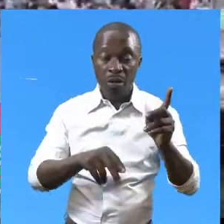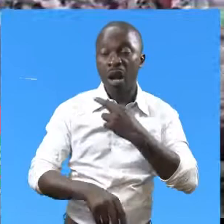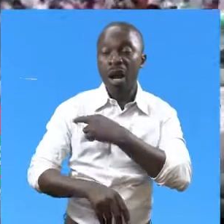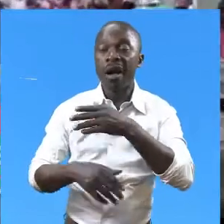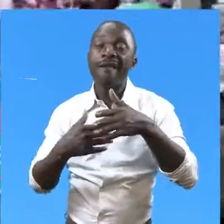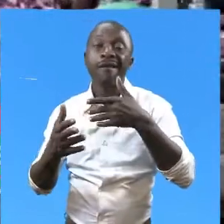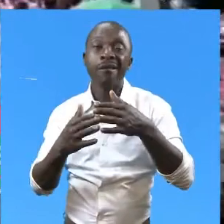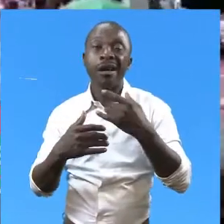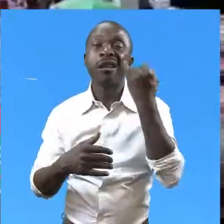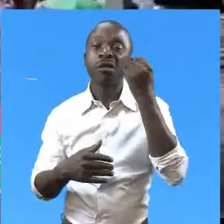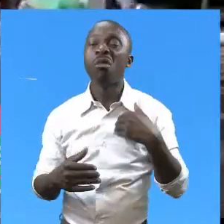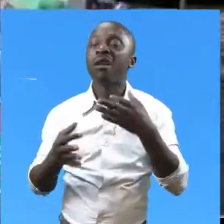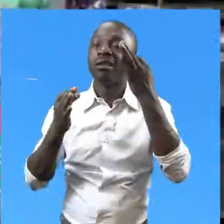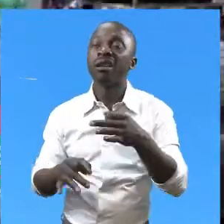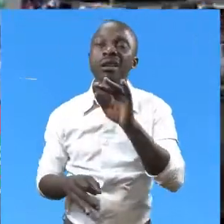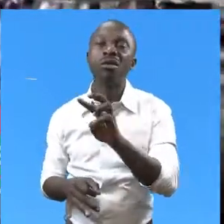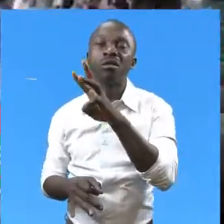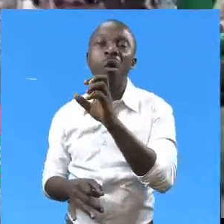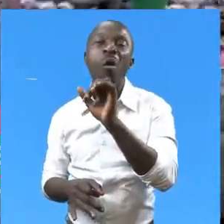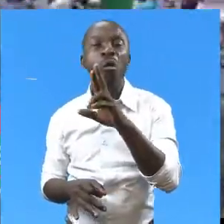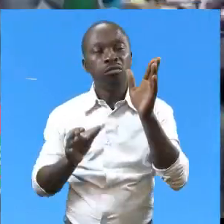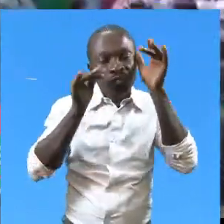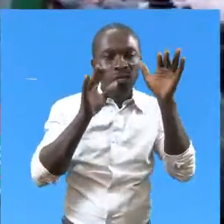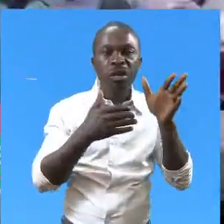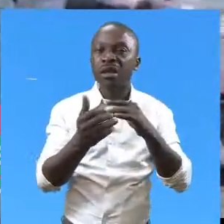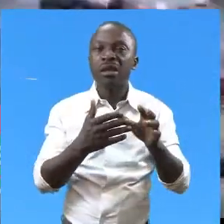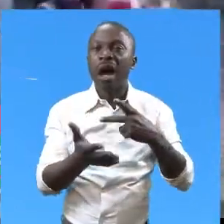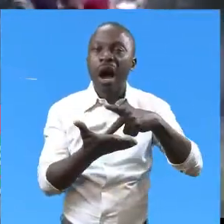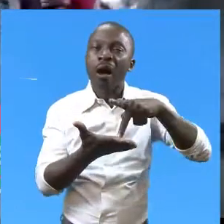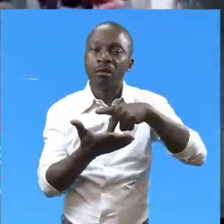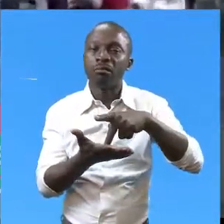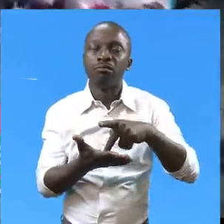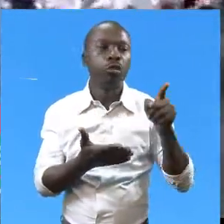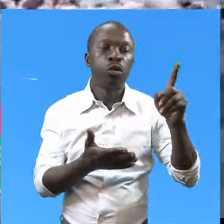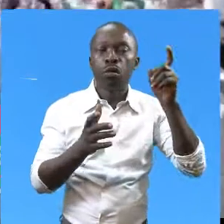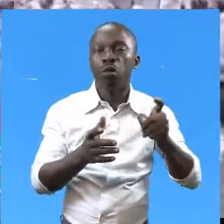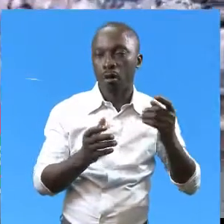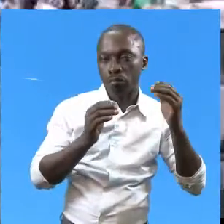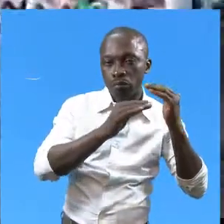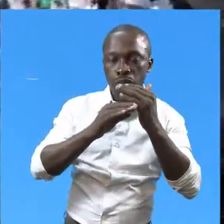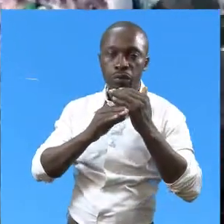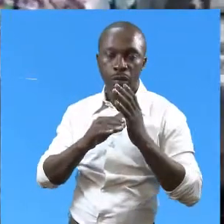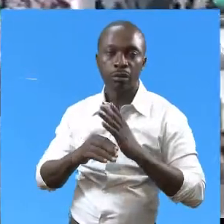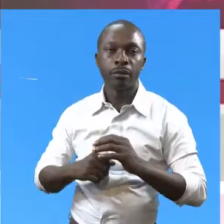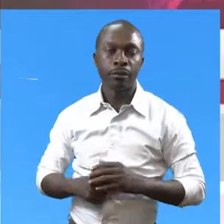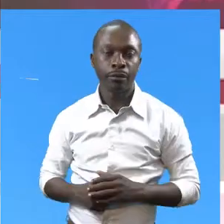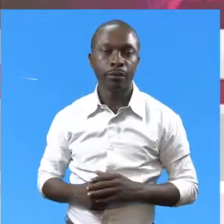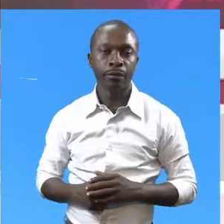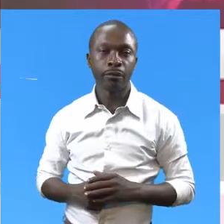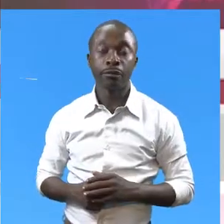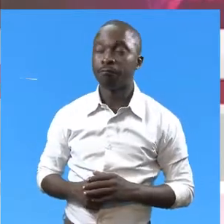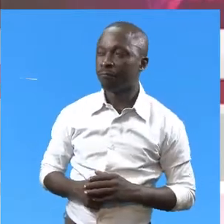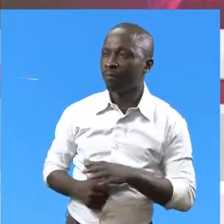Visiblement, ces excuses n'ont pas suffi pour apaiser les tensions puisque le monde musulman continue de boycotter les produits français.